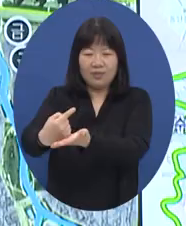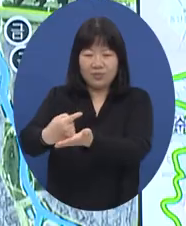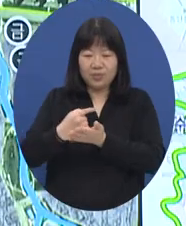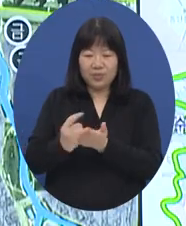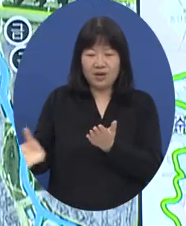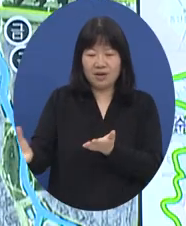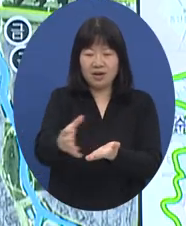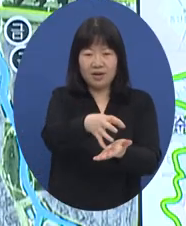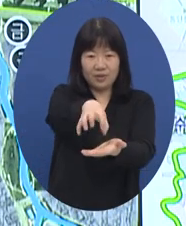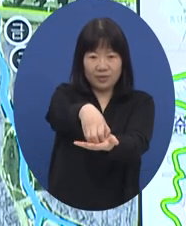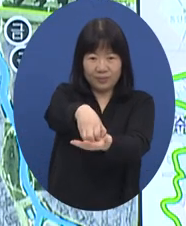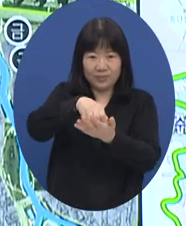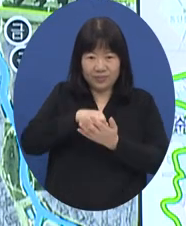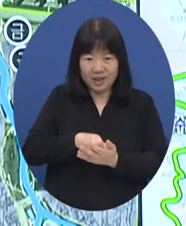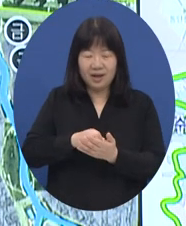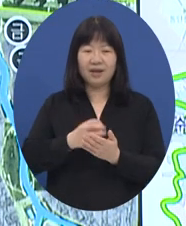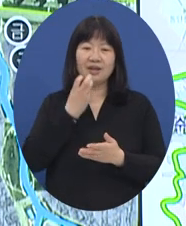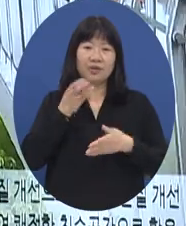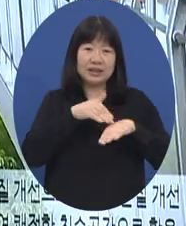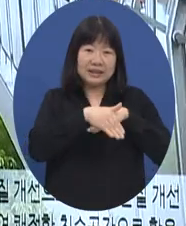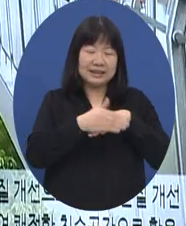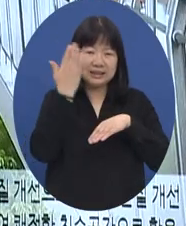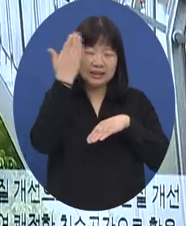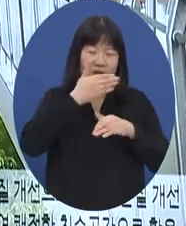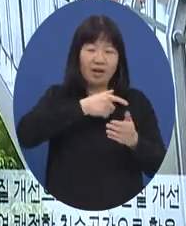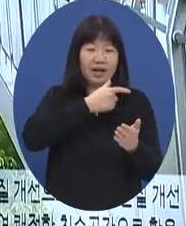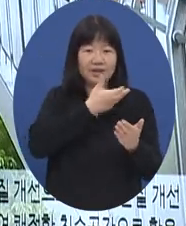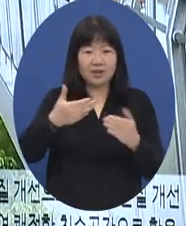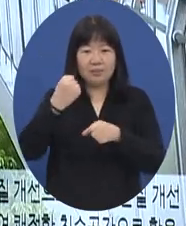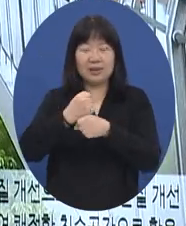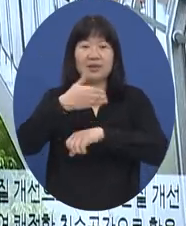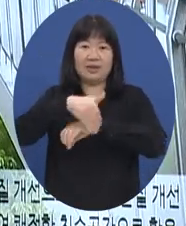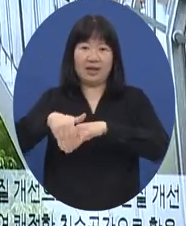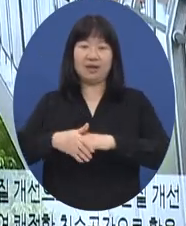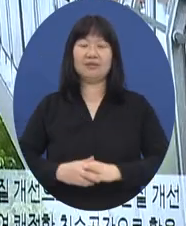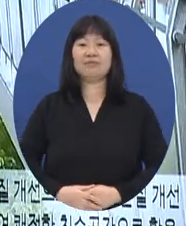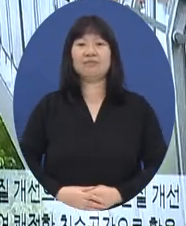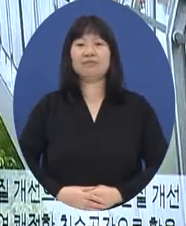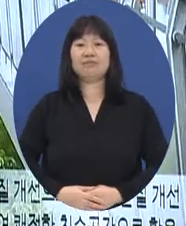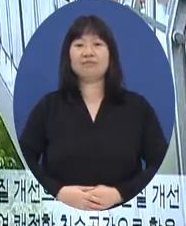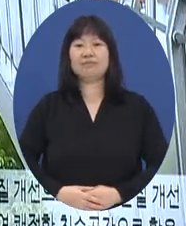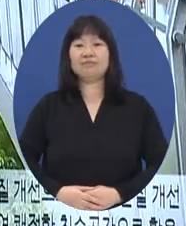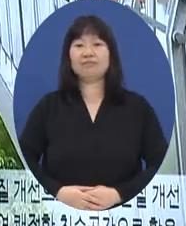청정 화천 모델을 만들어 나갈 예정입니다 경기중 티비에 김태 입니다